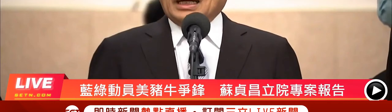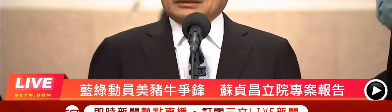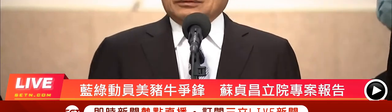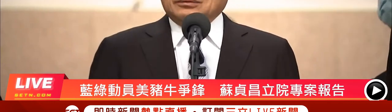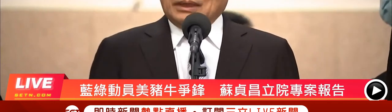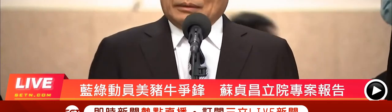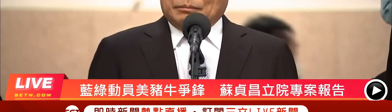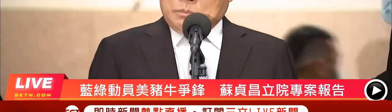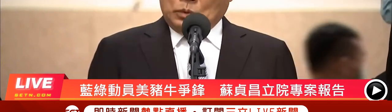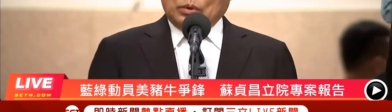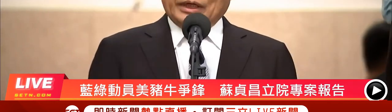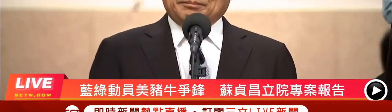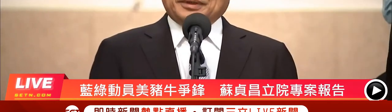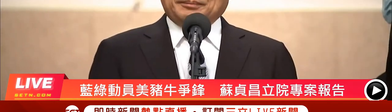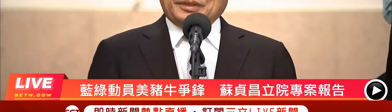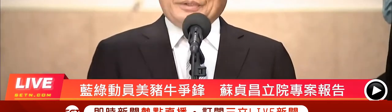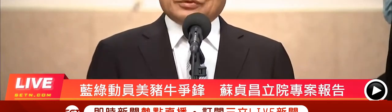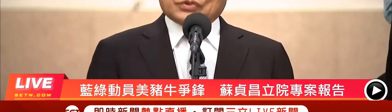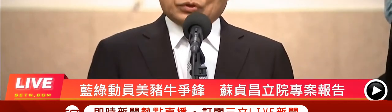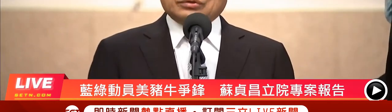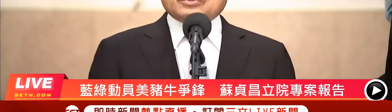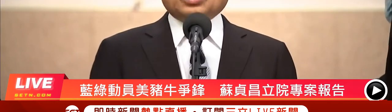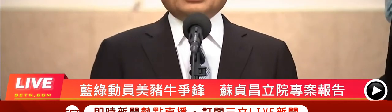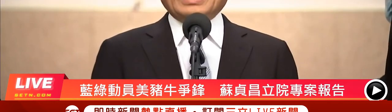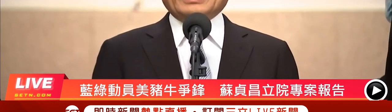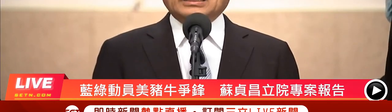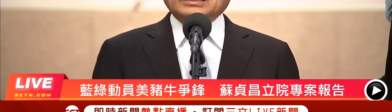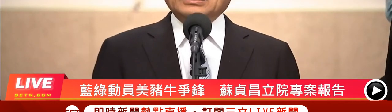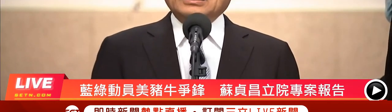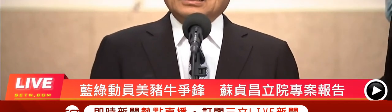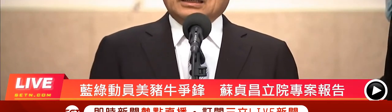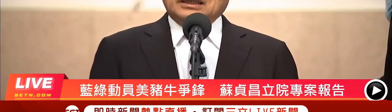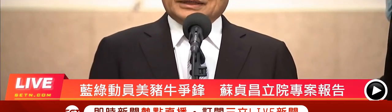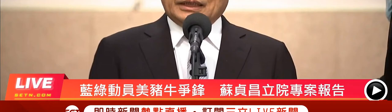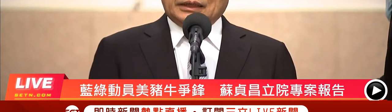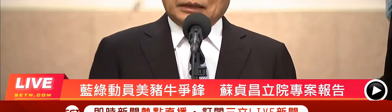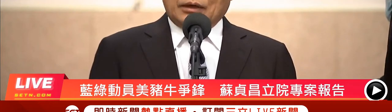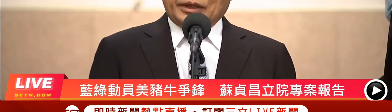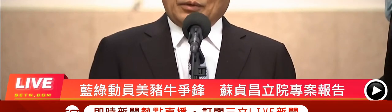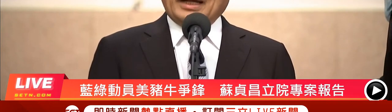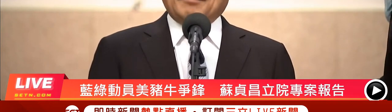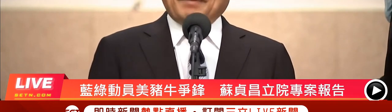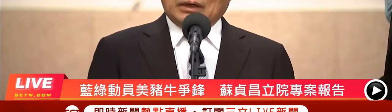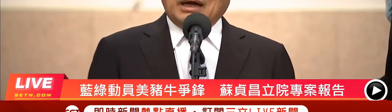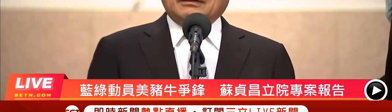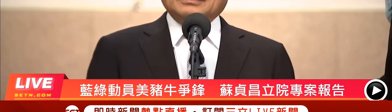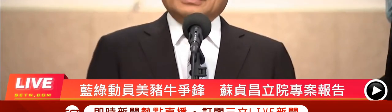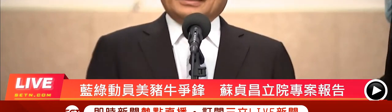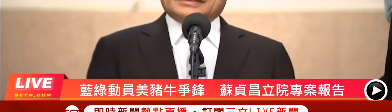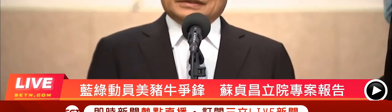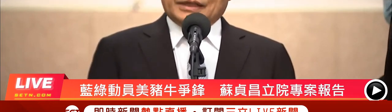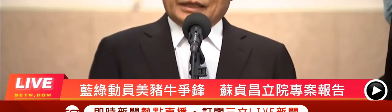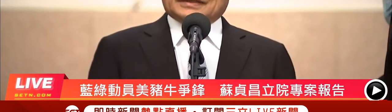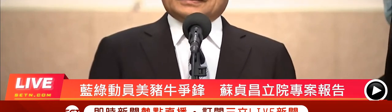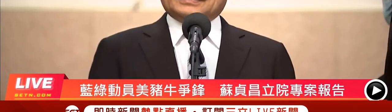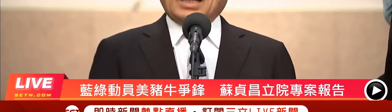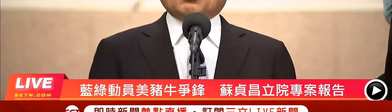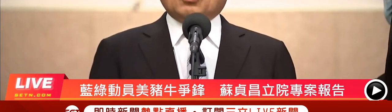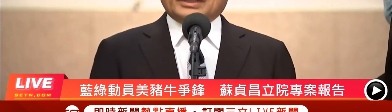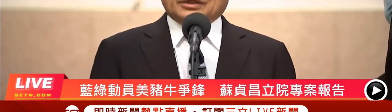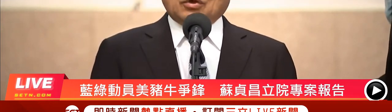不会让国人批评是出尔反尔？而且到立法院报告也是借